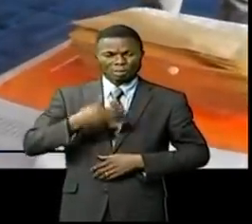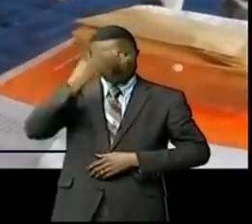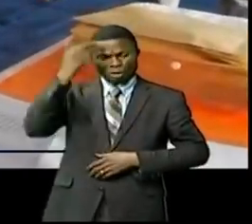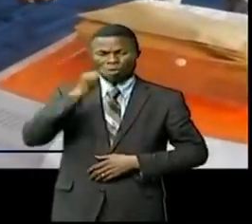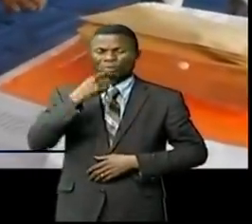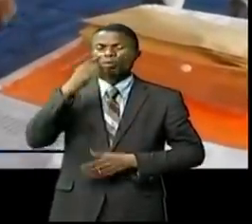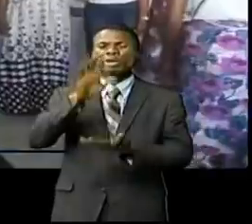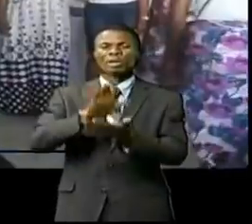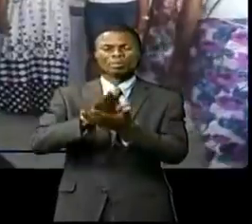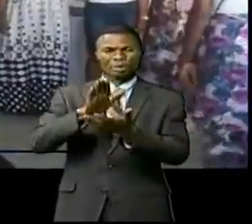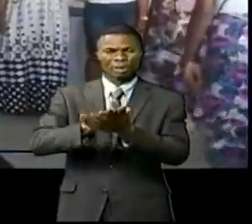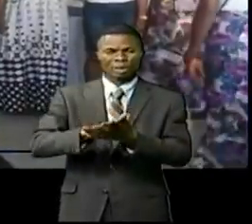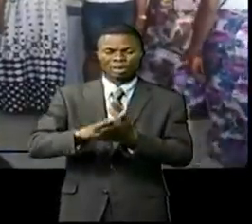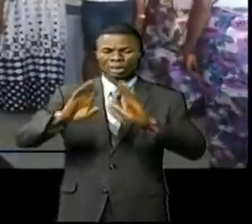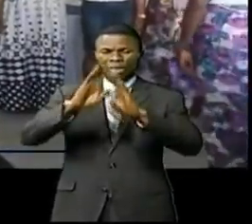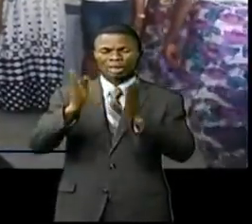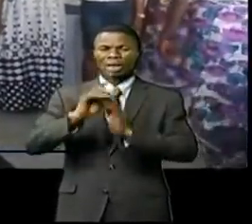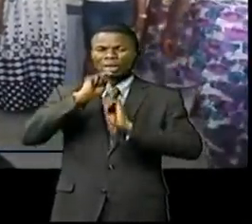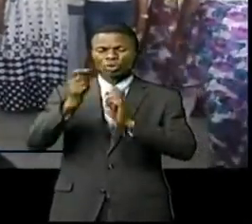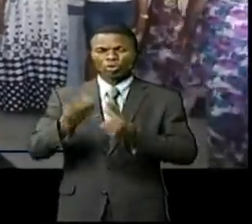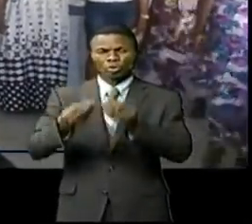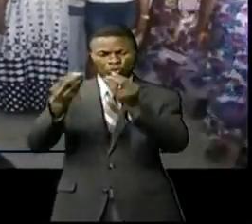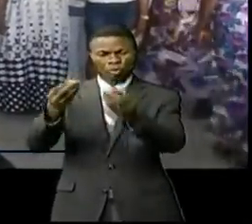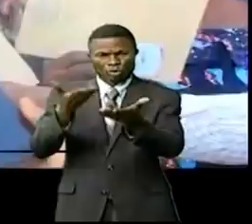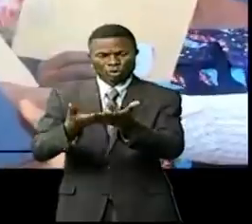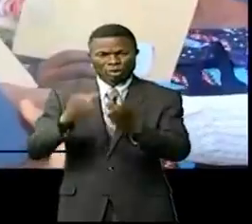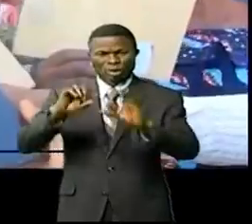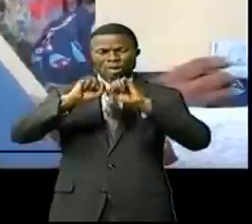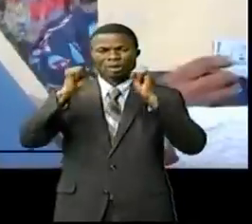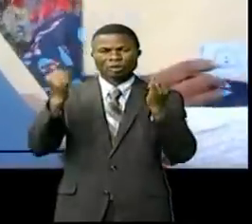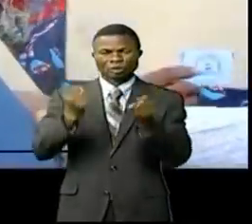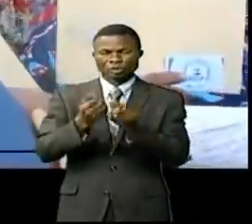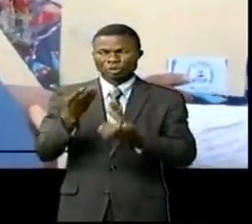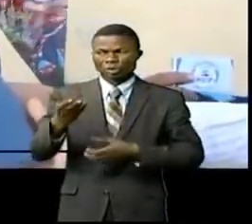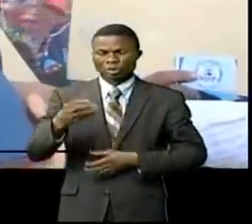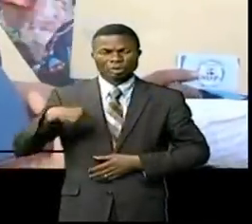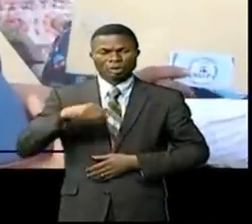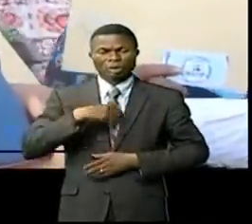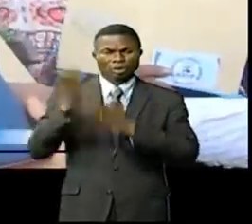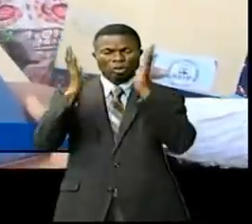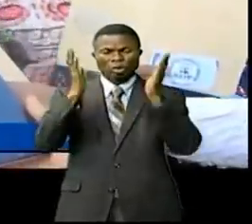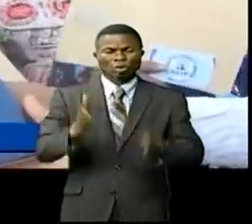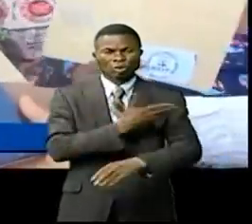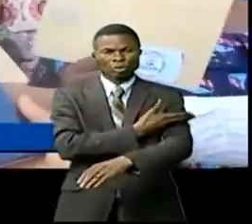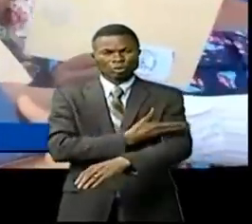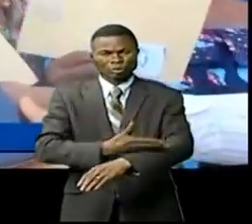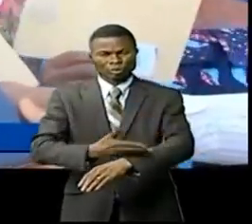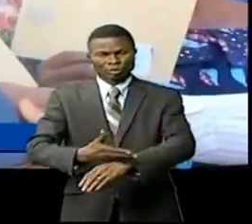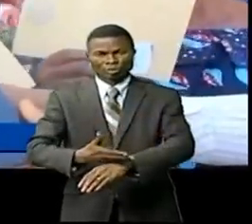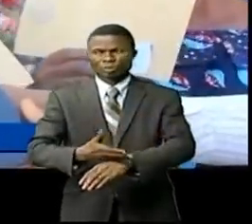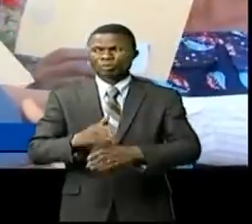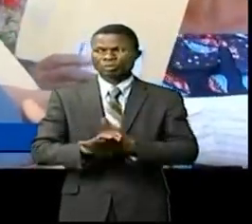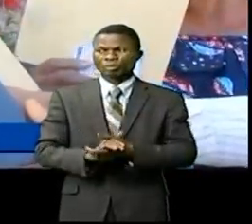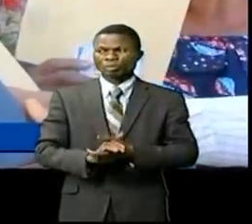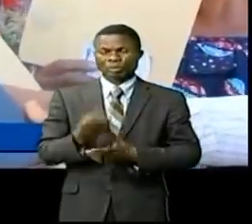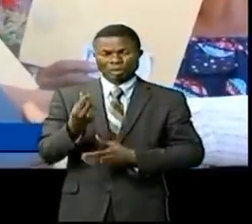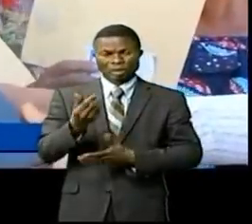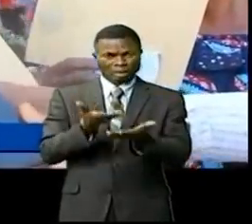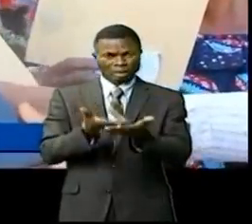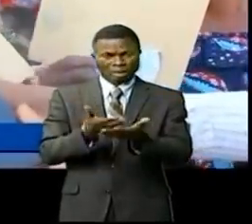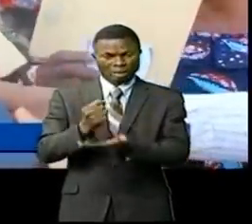d'éloges face à ces gestes de haute portée sociale. Nos commerces étaient pratiquement en faillite. Cette